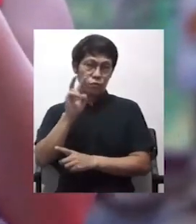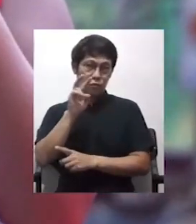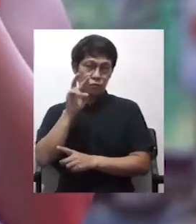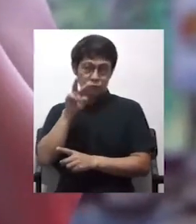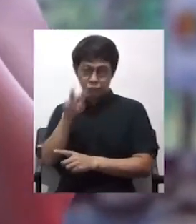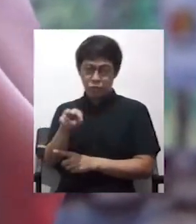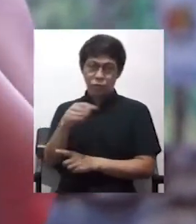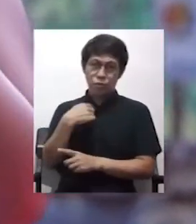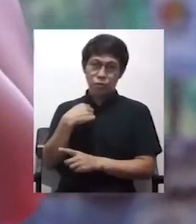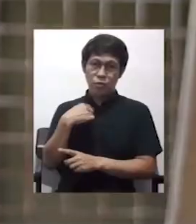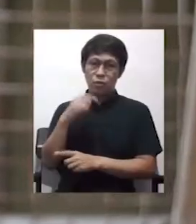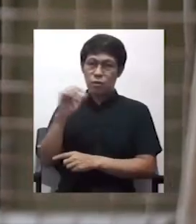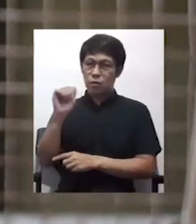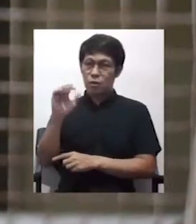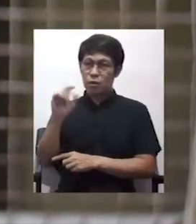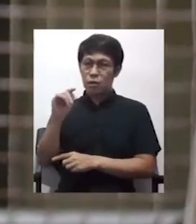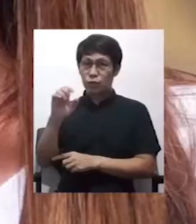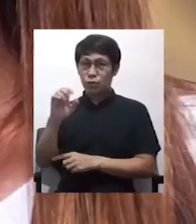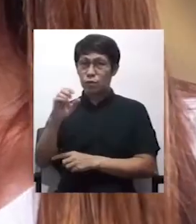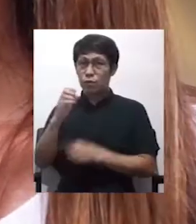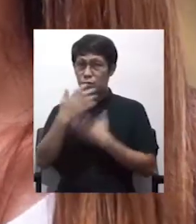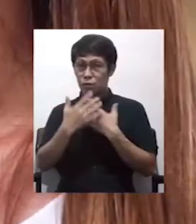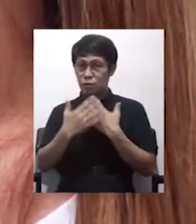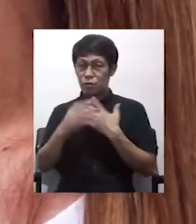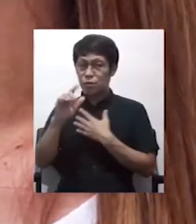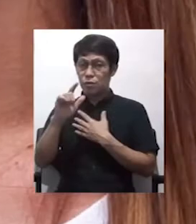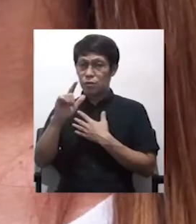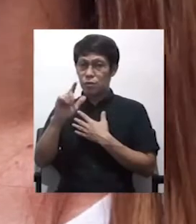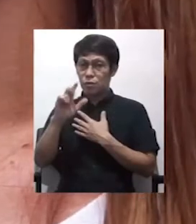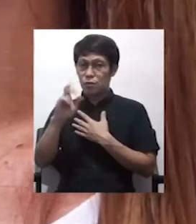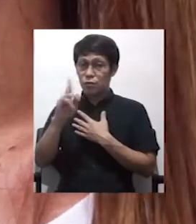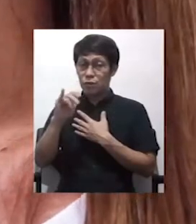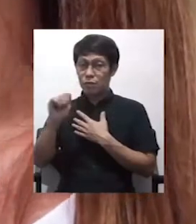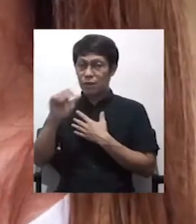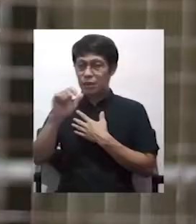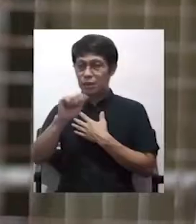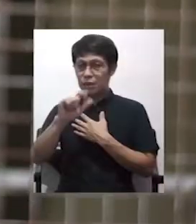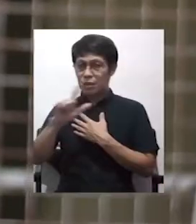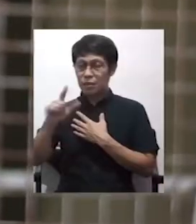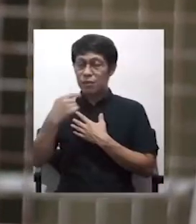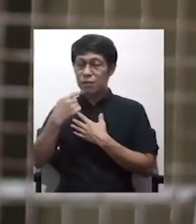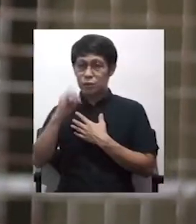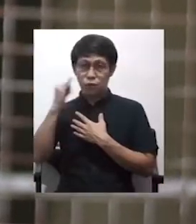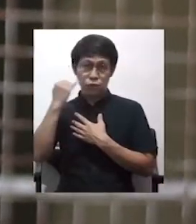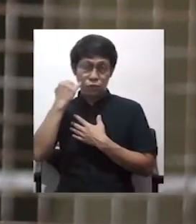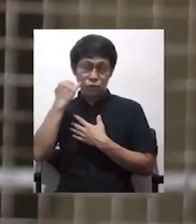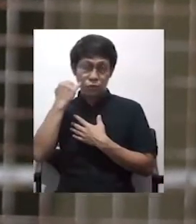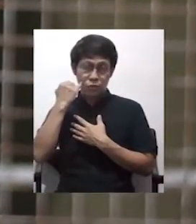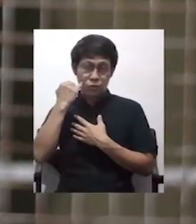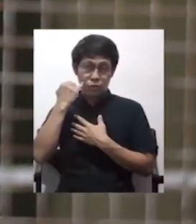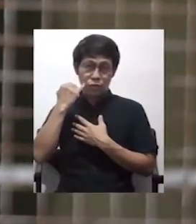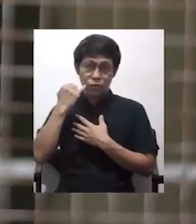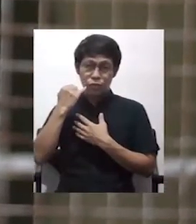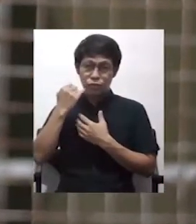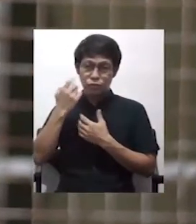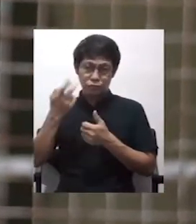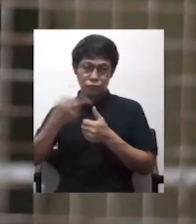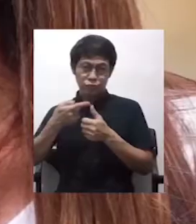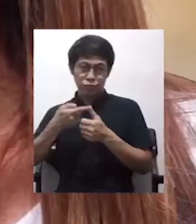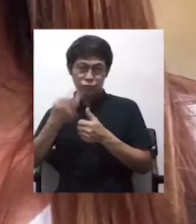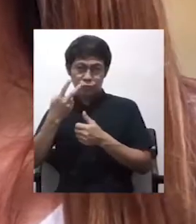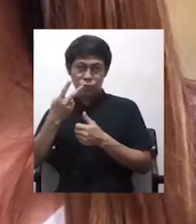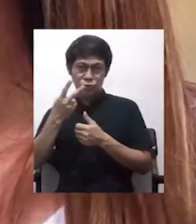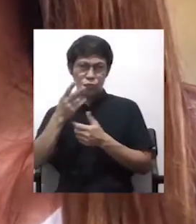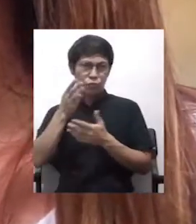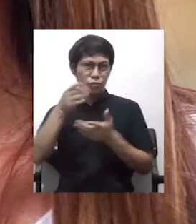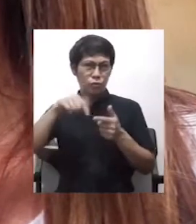Jerome. Noong una po, halos lahat ng ospital dito sa Cavite, nireject kami, kumbaga hindi kami tinanggap